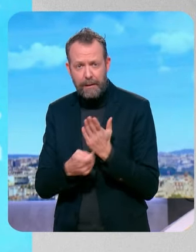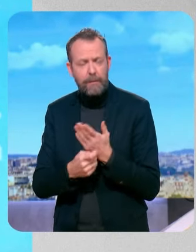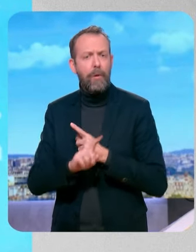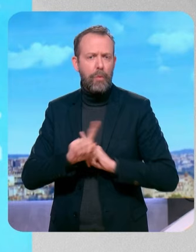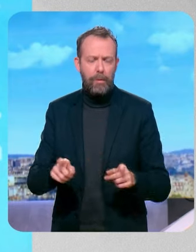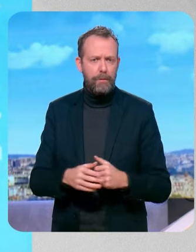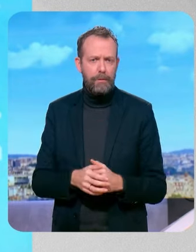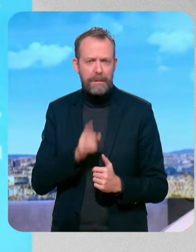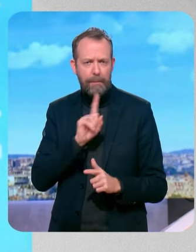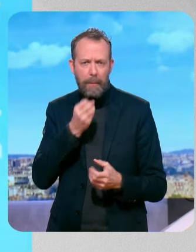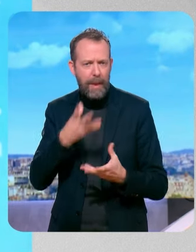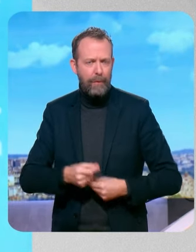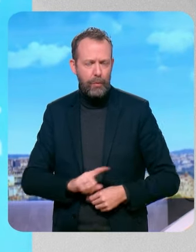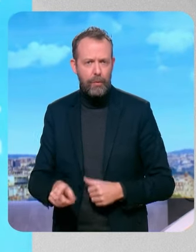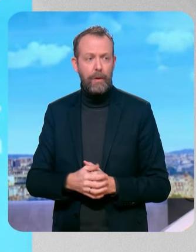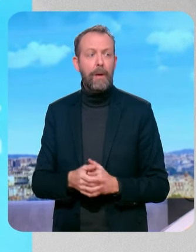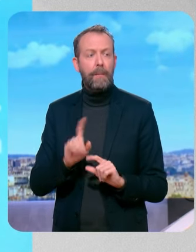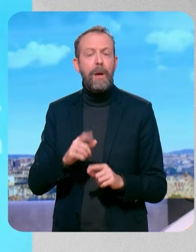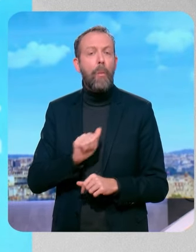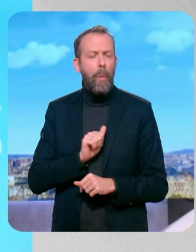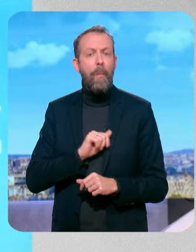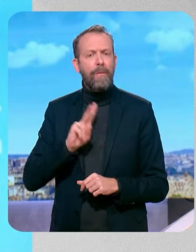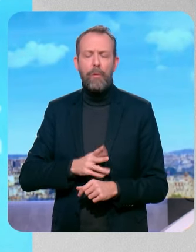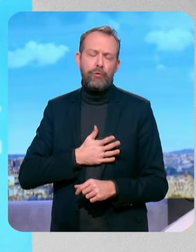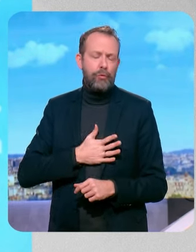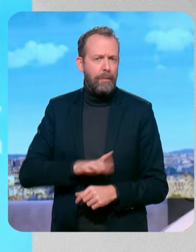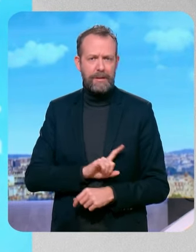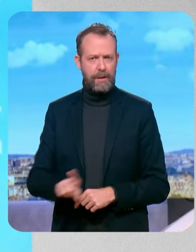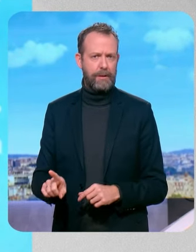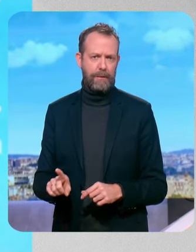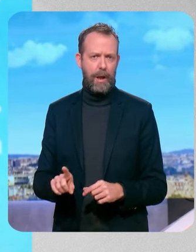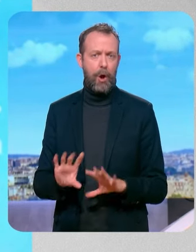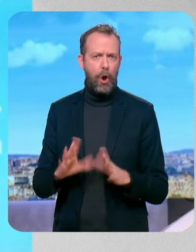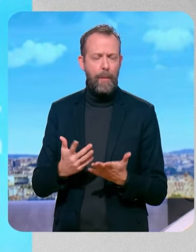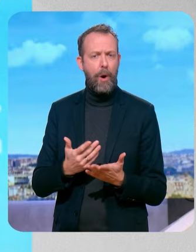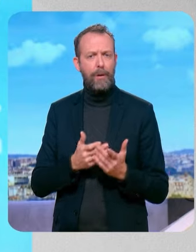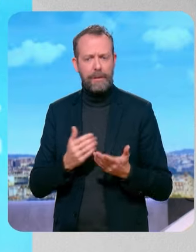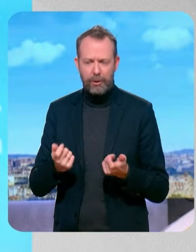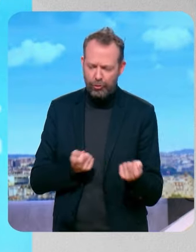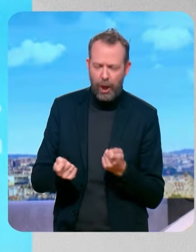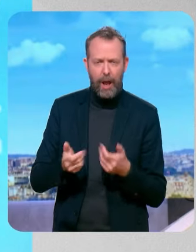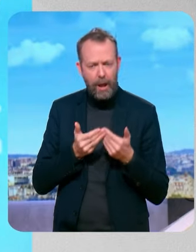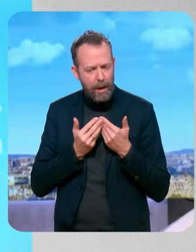la mienne. Mais je suis très insatisfait de la manière dont les choses ont été conduites.